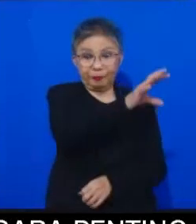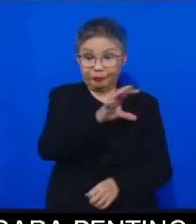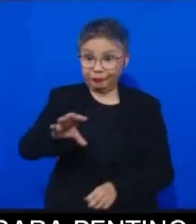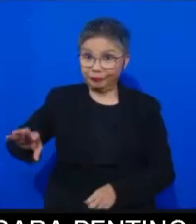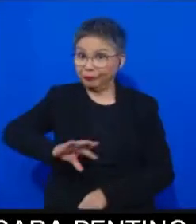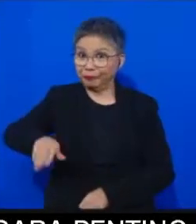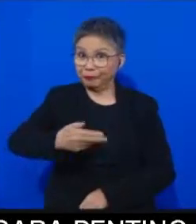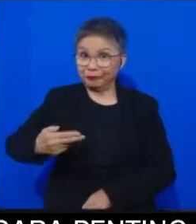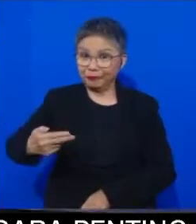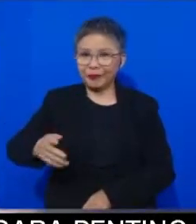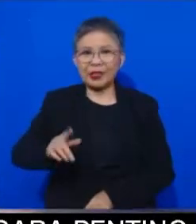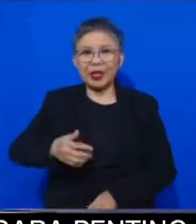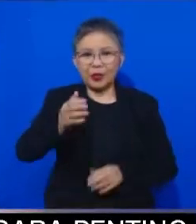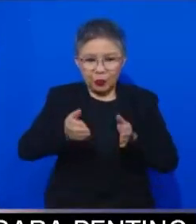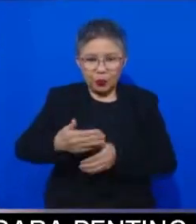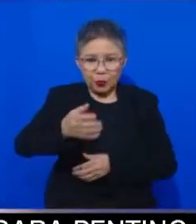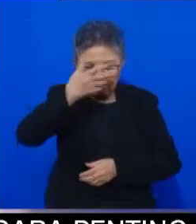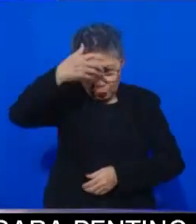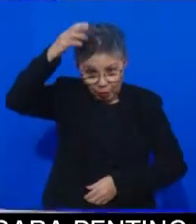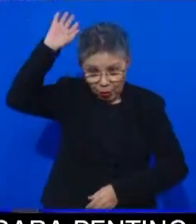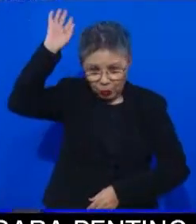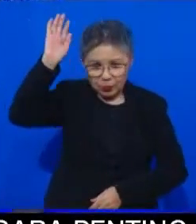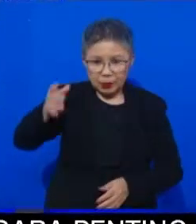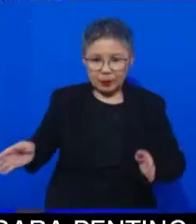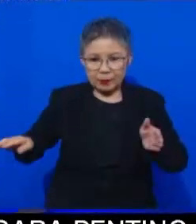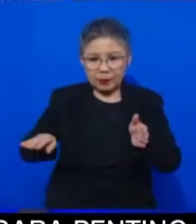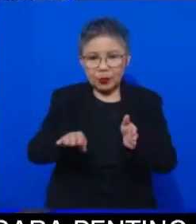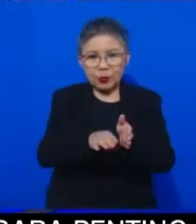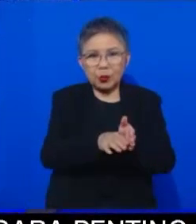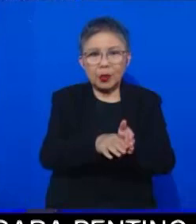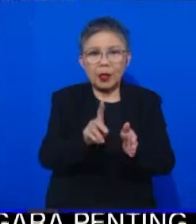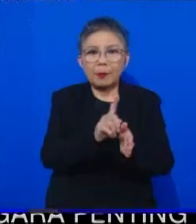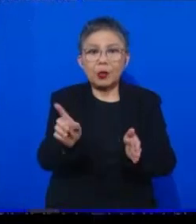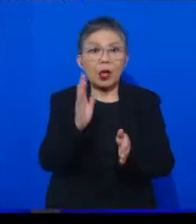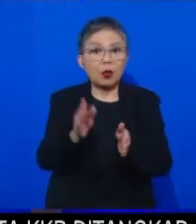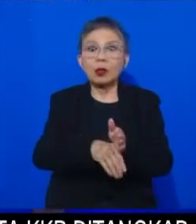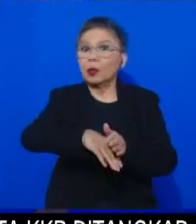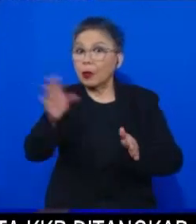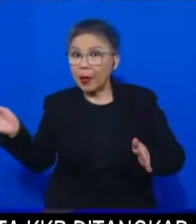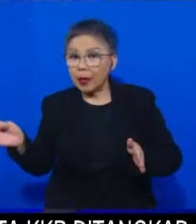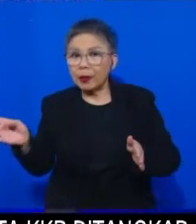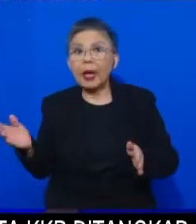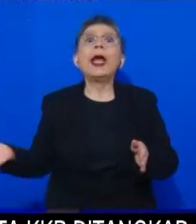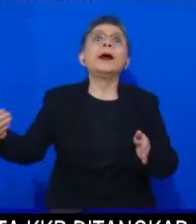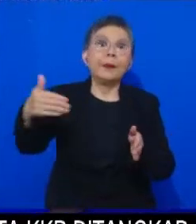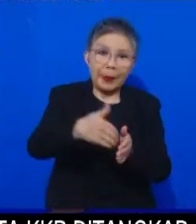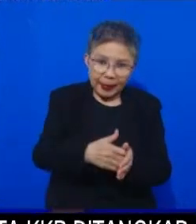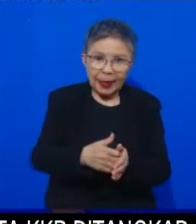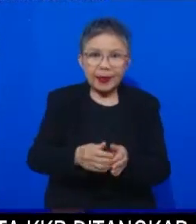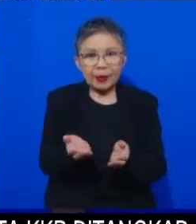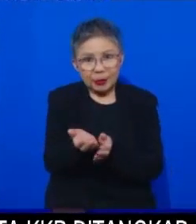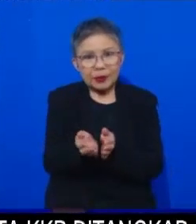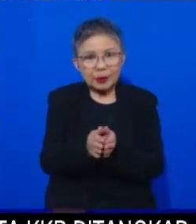di tanah air. Seekor paus yang sempat terdampar di pantai dan berhasil dikembalikan ke laut pada Rabu lalu kembali terdampar